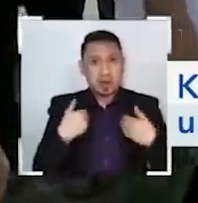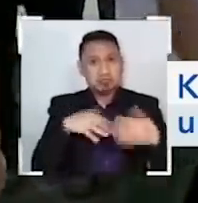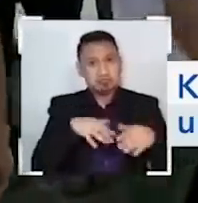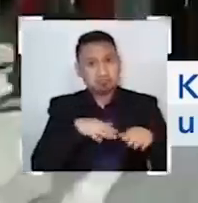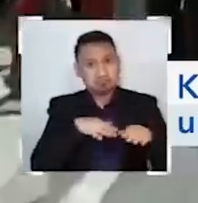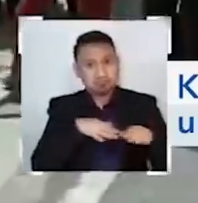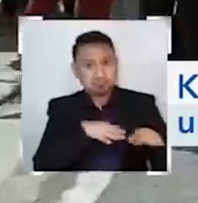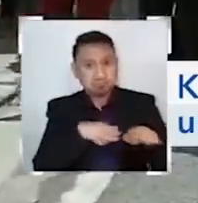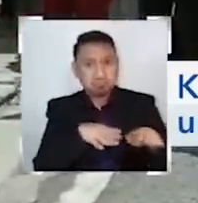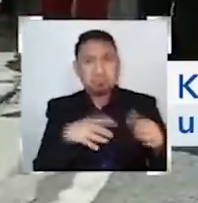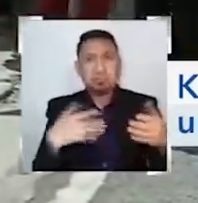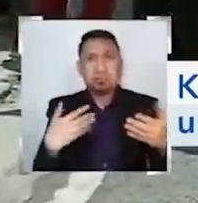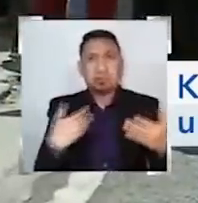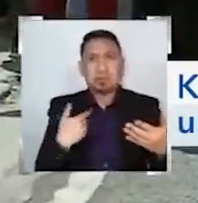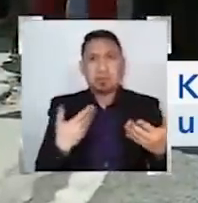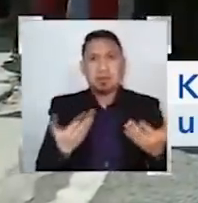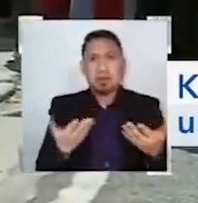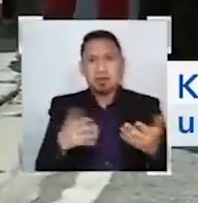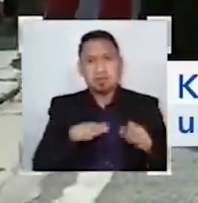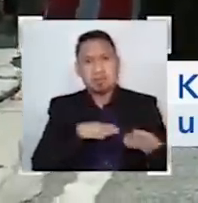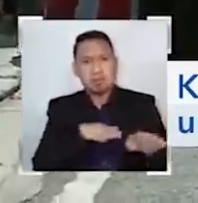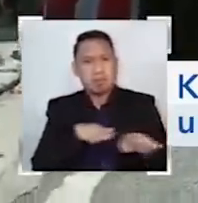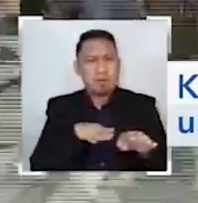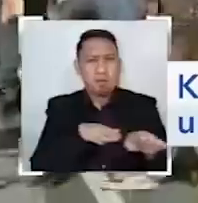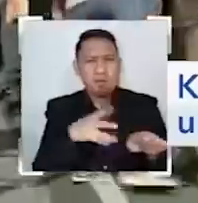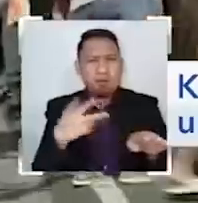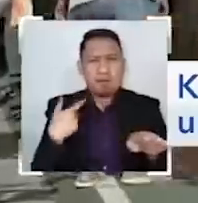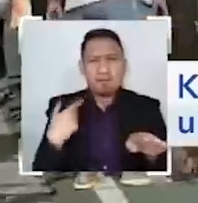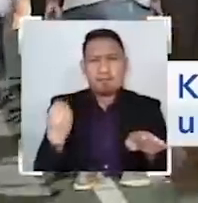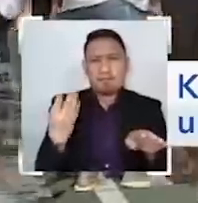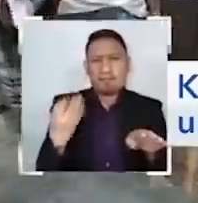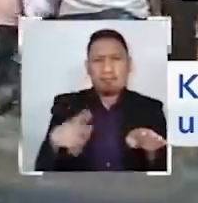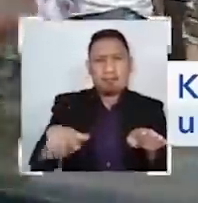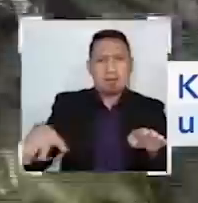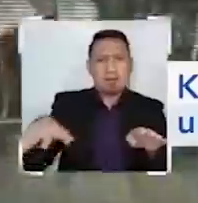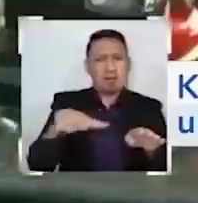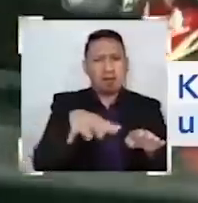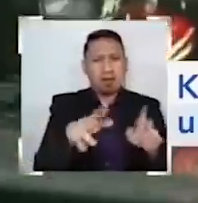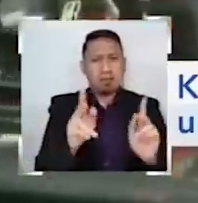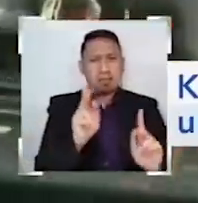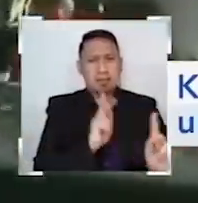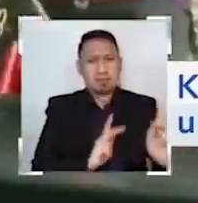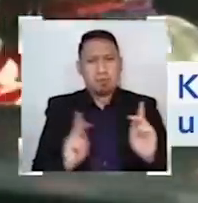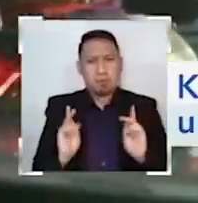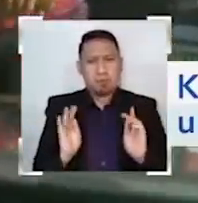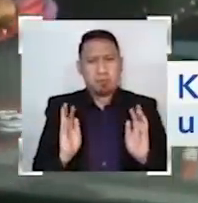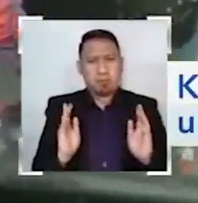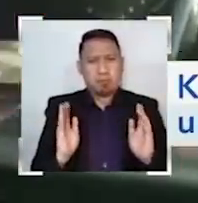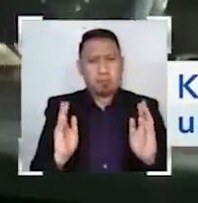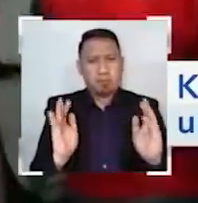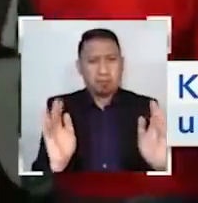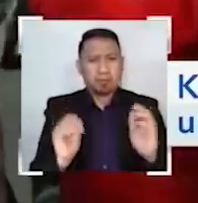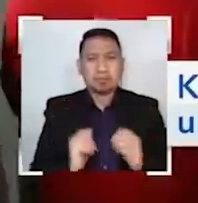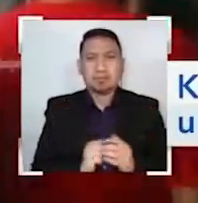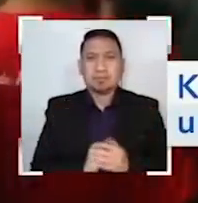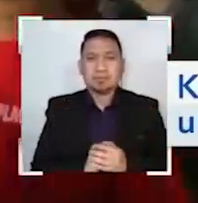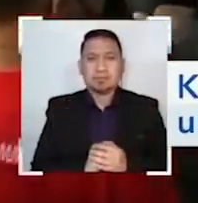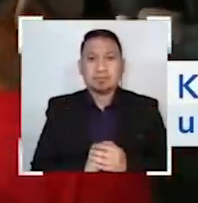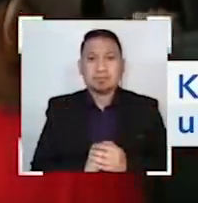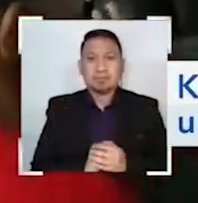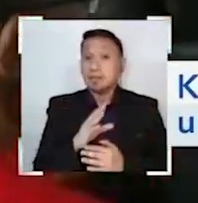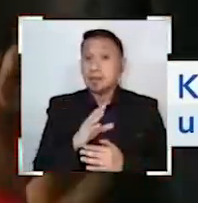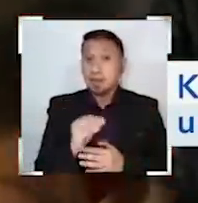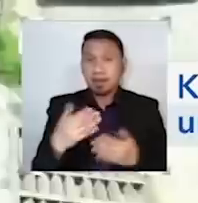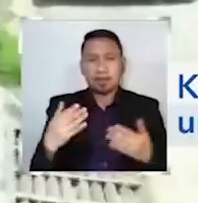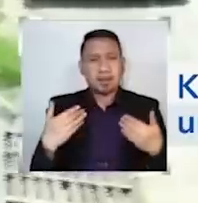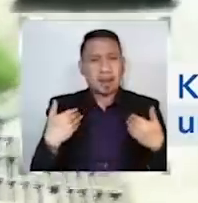kandidato, convoy ng sasakyan ng mga supporter at mga taong nag-aabang sa daan. Kabi-kabila na rin ang paniligaw sa labas